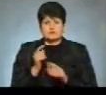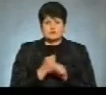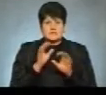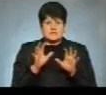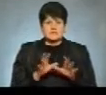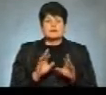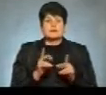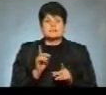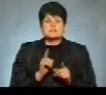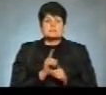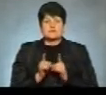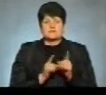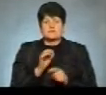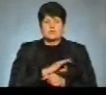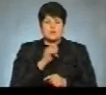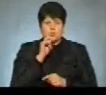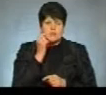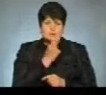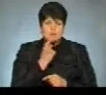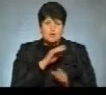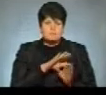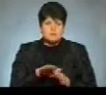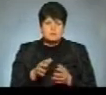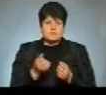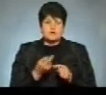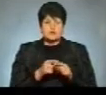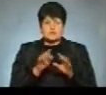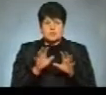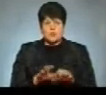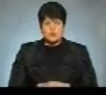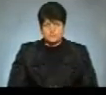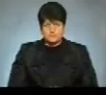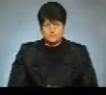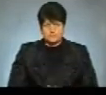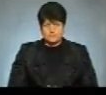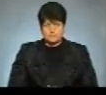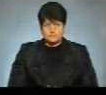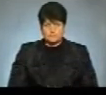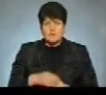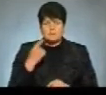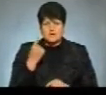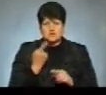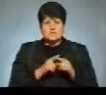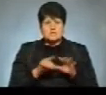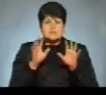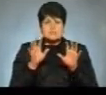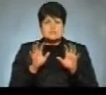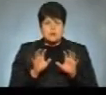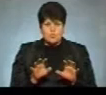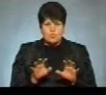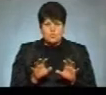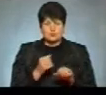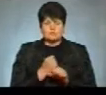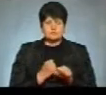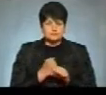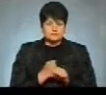змінилось використання української мови після прийняття даного закону? Ну, по-перше, що цей закон про